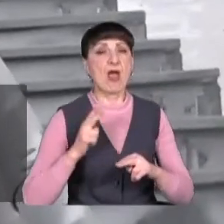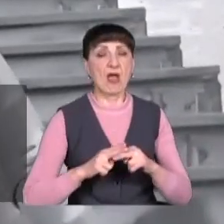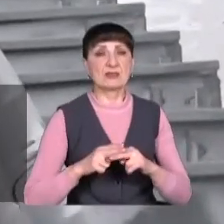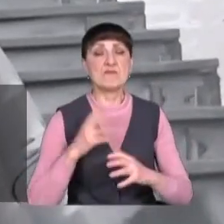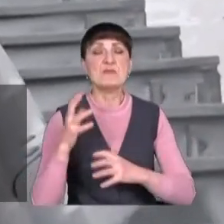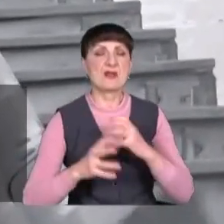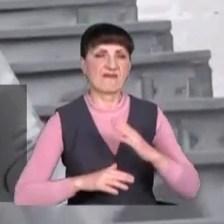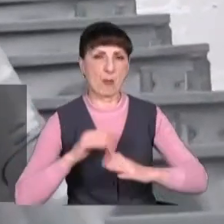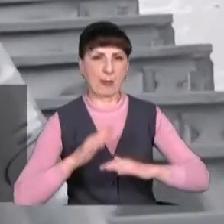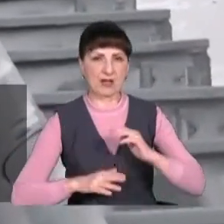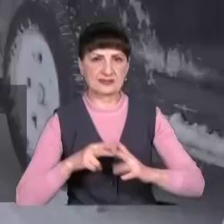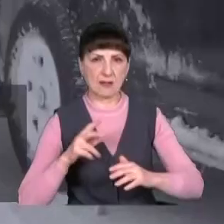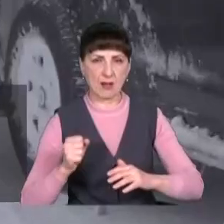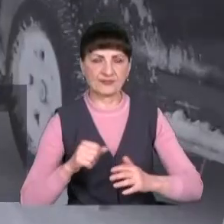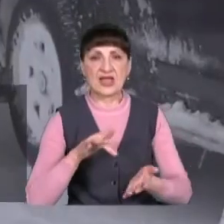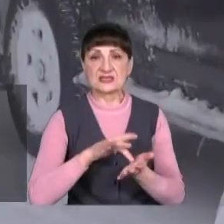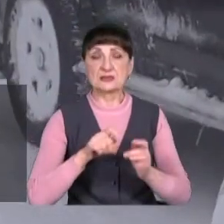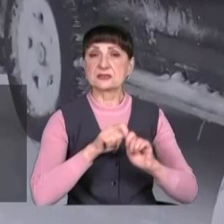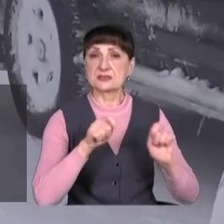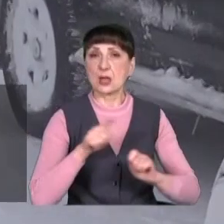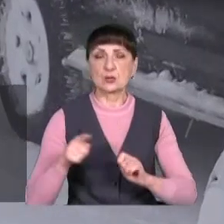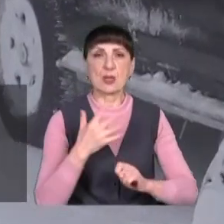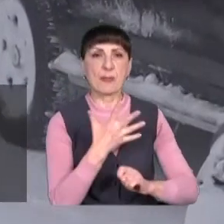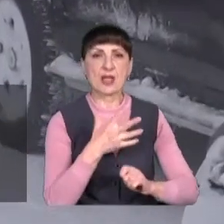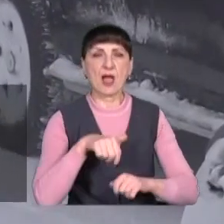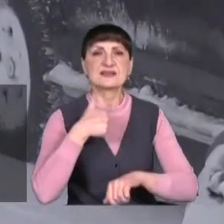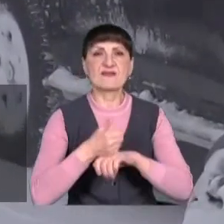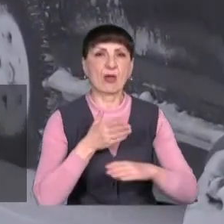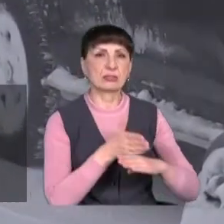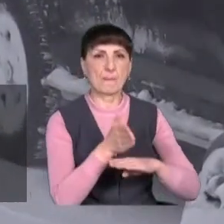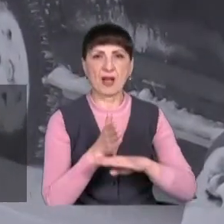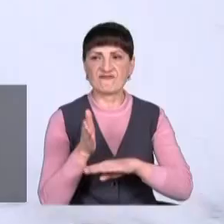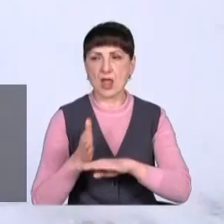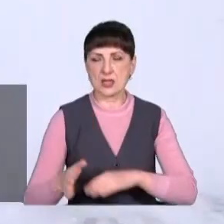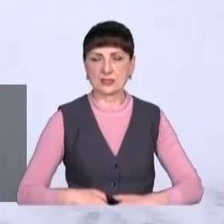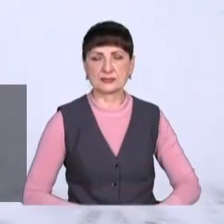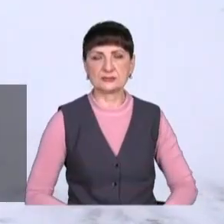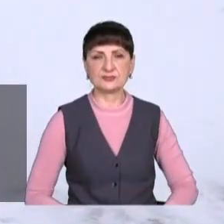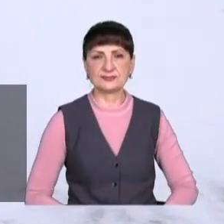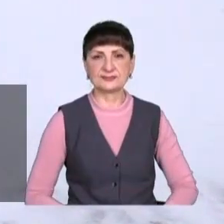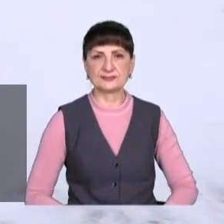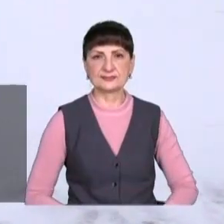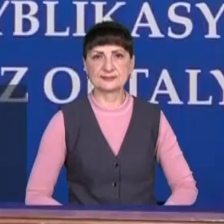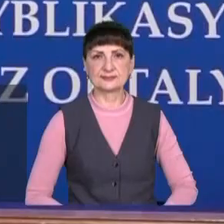мировая практика. Центры создадут на 5 основных направлениях.